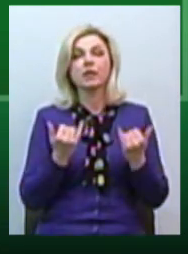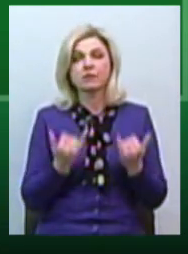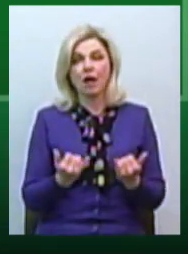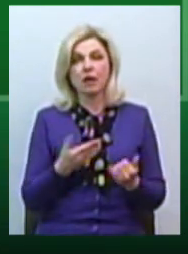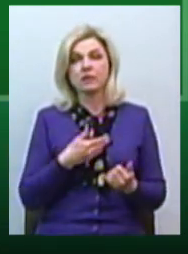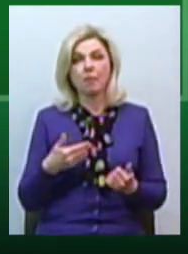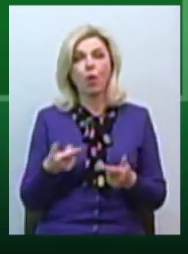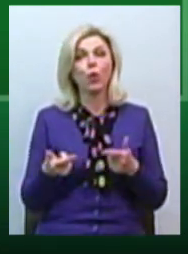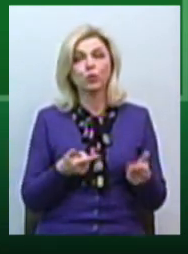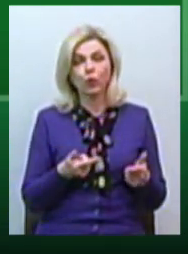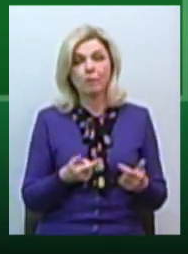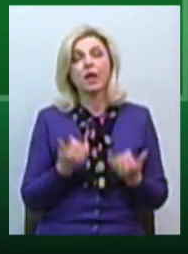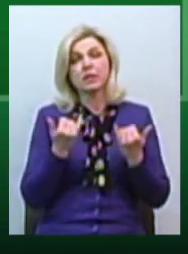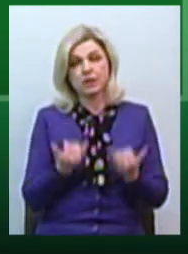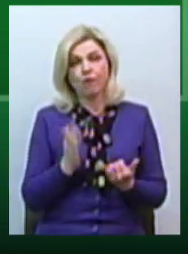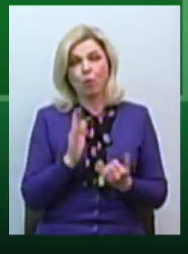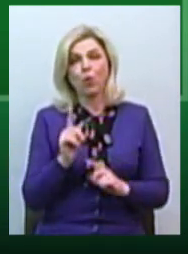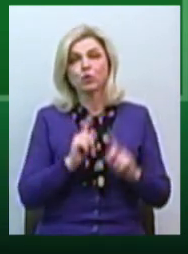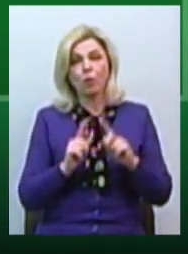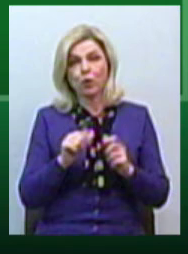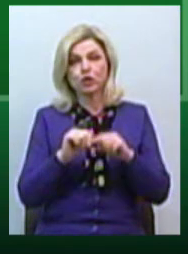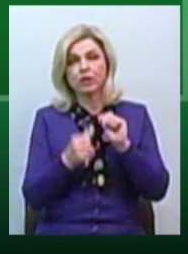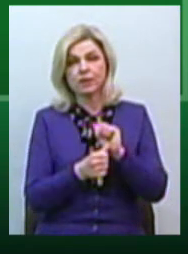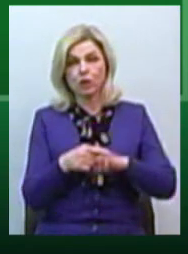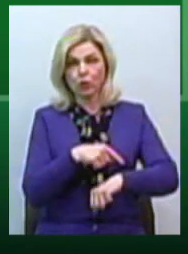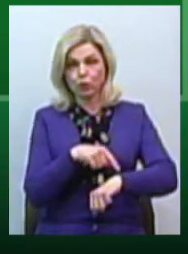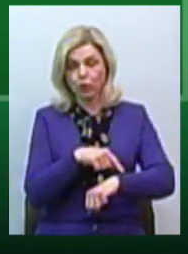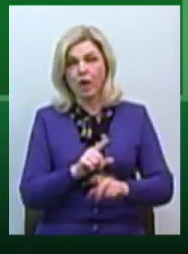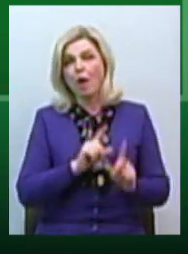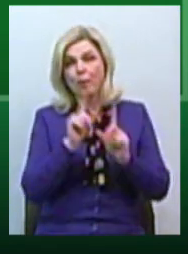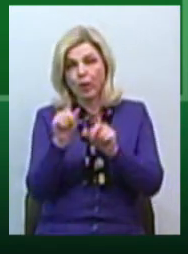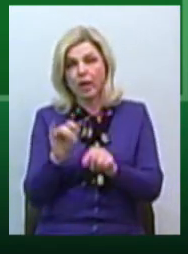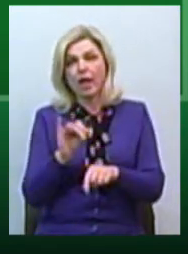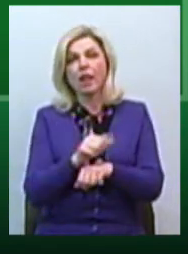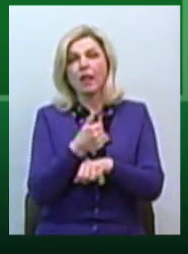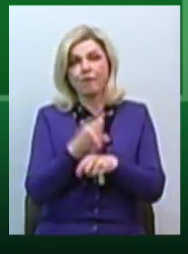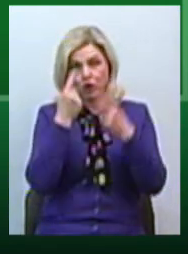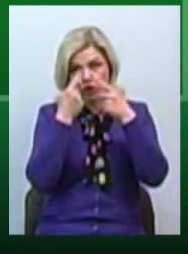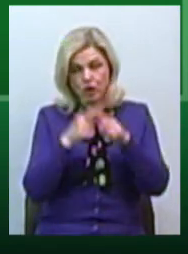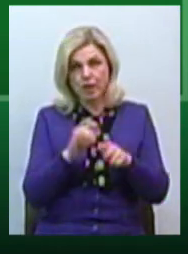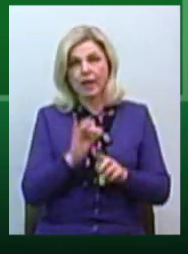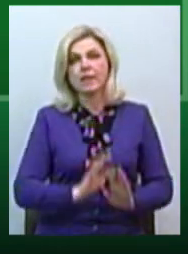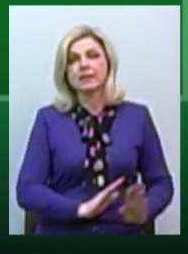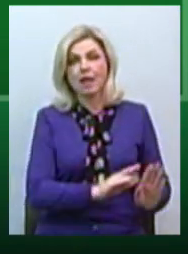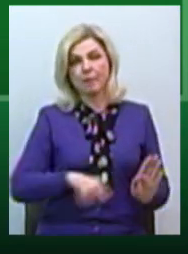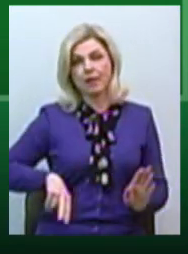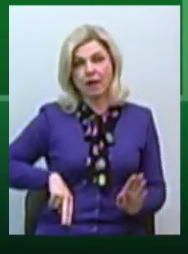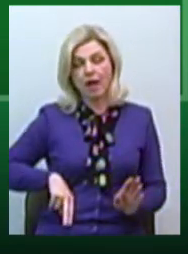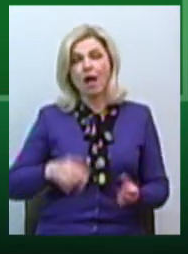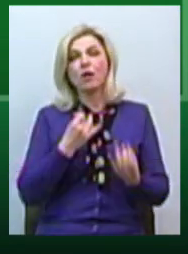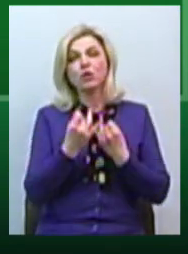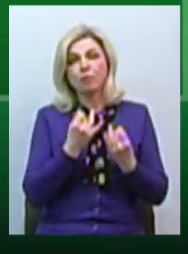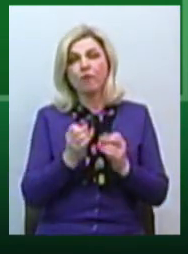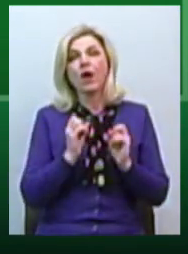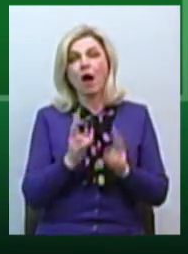Зараз ми готуємо. Сьогодні будуть збори о 16:00. Поїхали туди і головний інженер, і заступник директора. Розмовлятимуть,